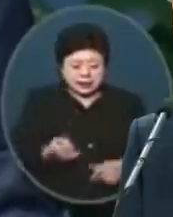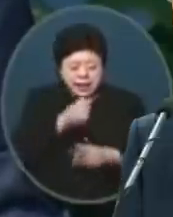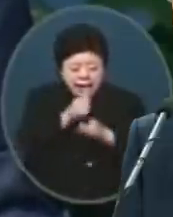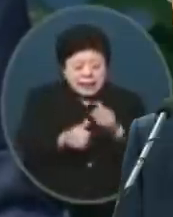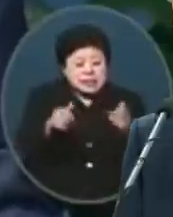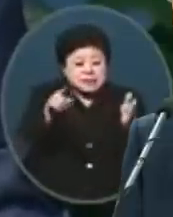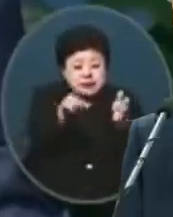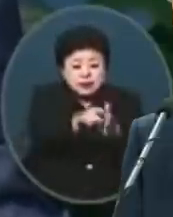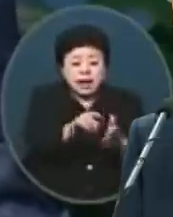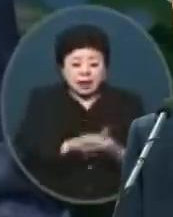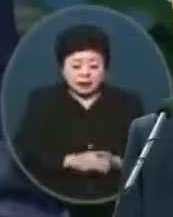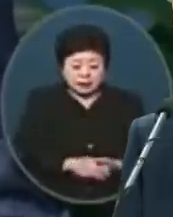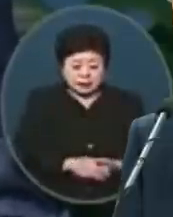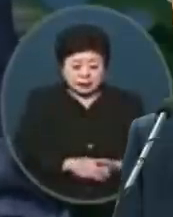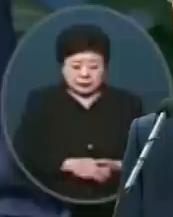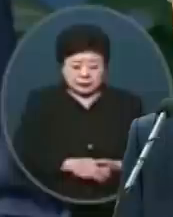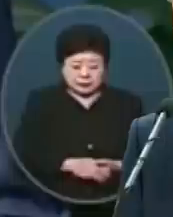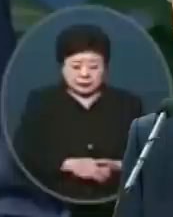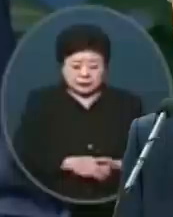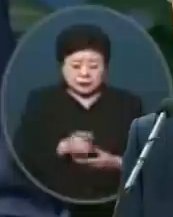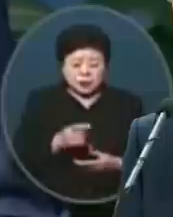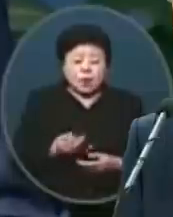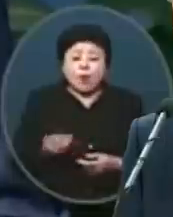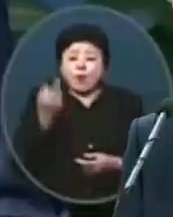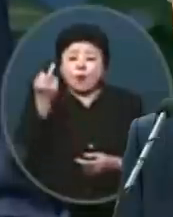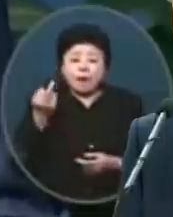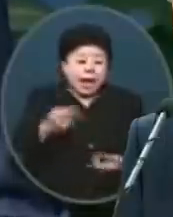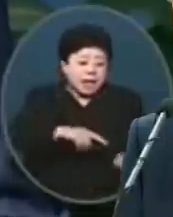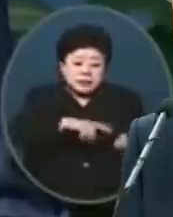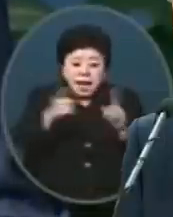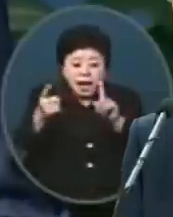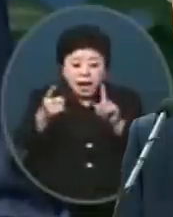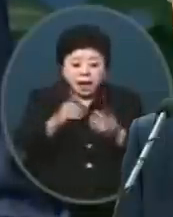하나님을 믿어라. 너 오라버니가 살리라.